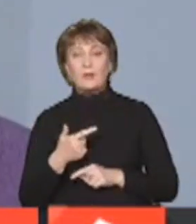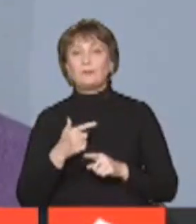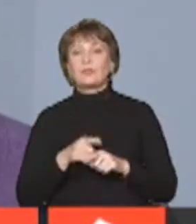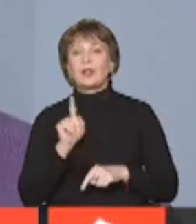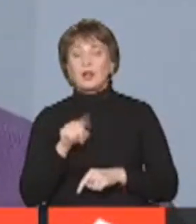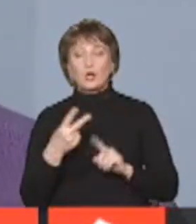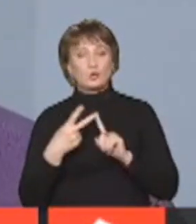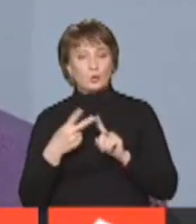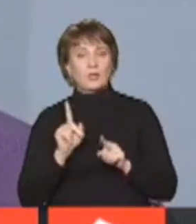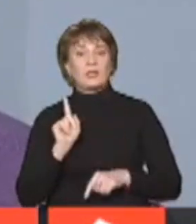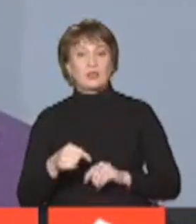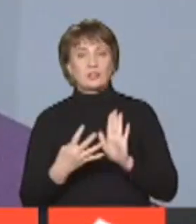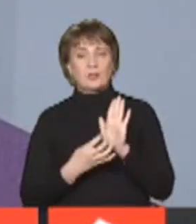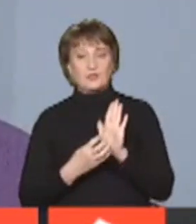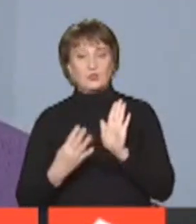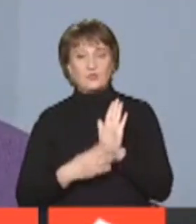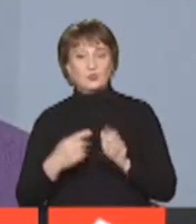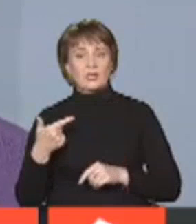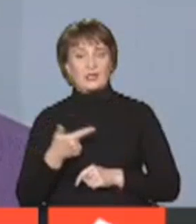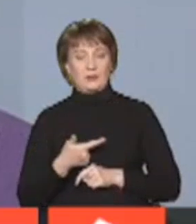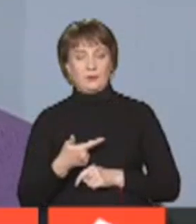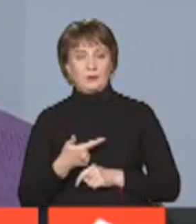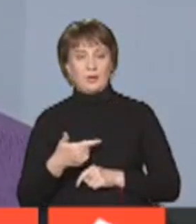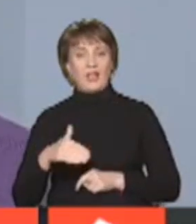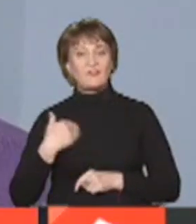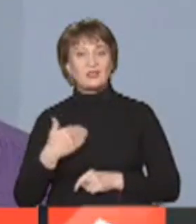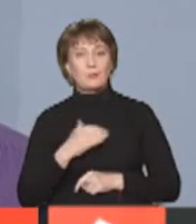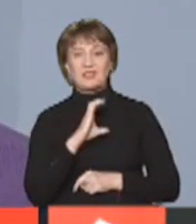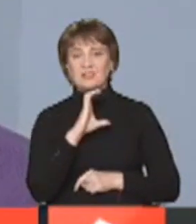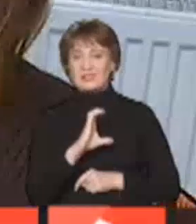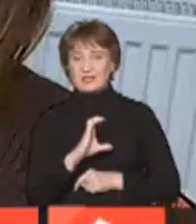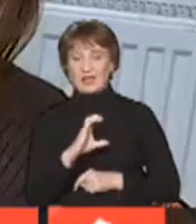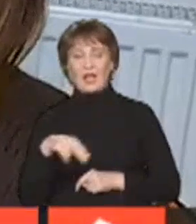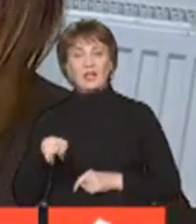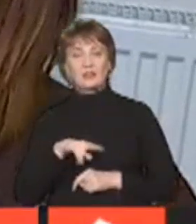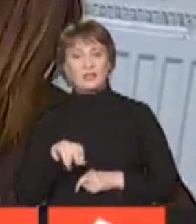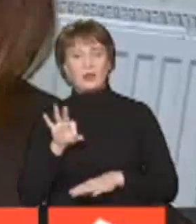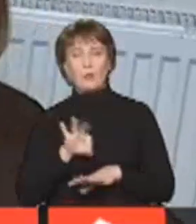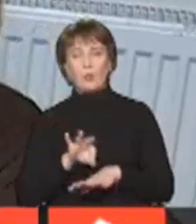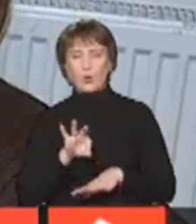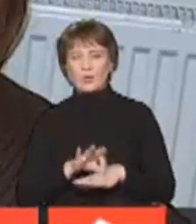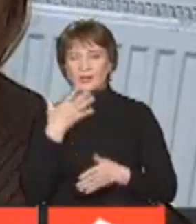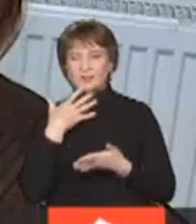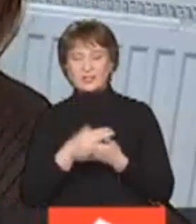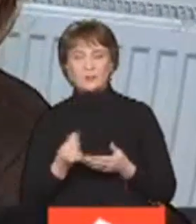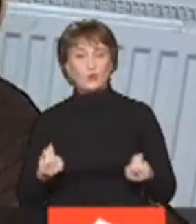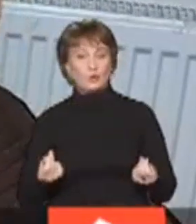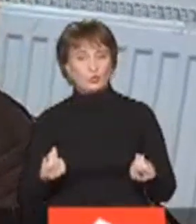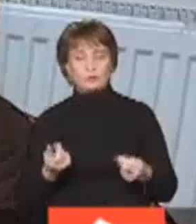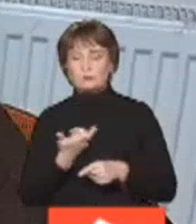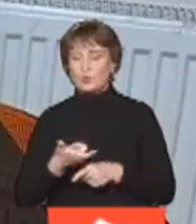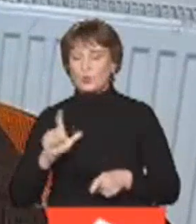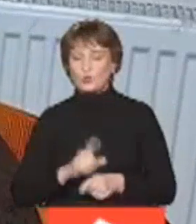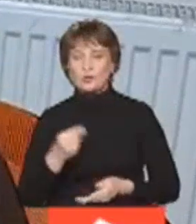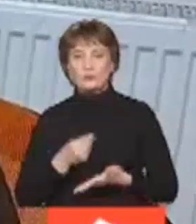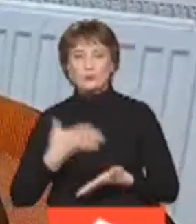теж 990 гривень. Вітамин С, вітамин Д. Болить за свой счет очень дорого, потому что все